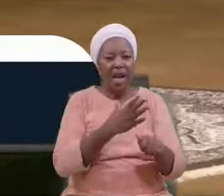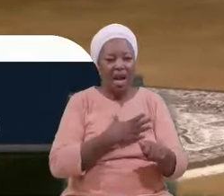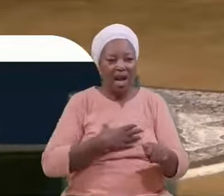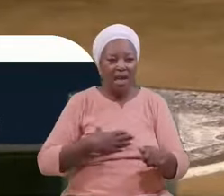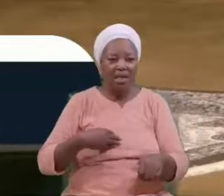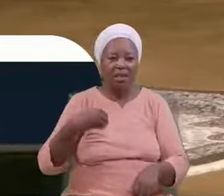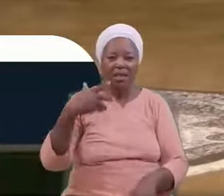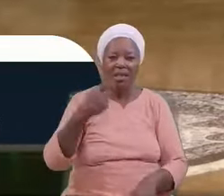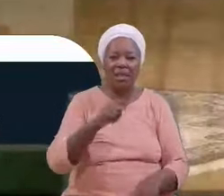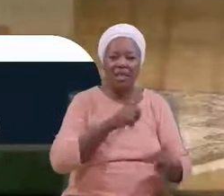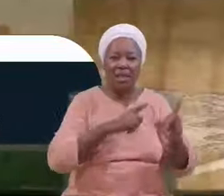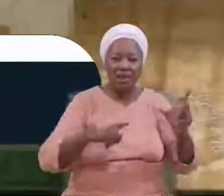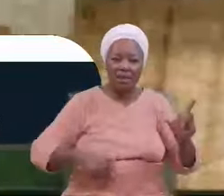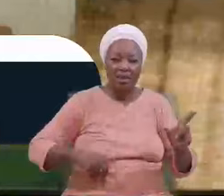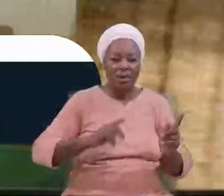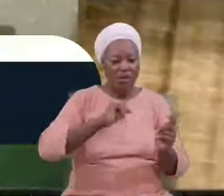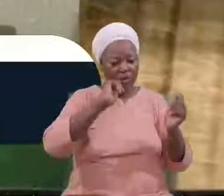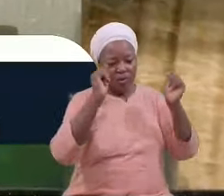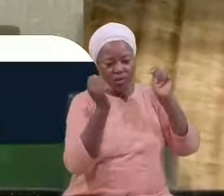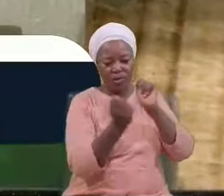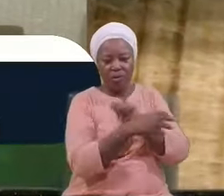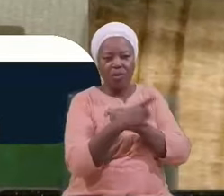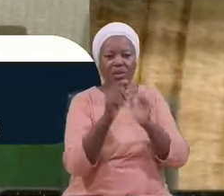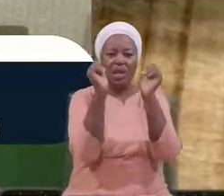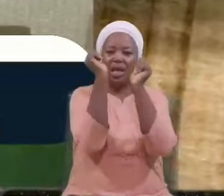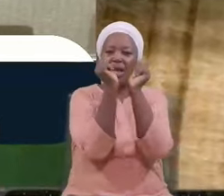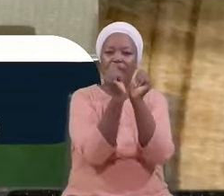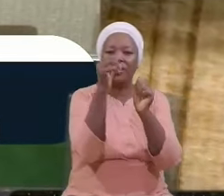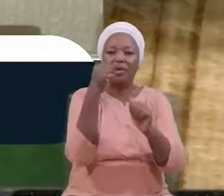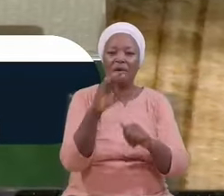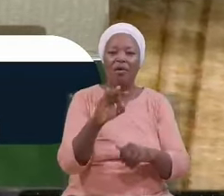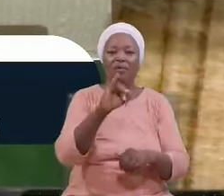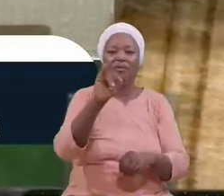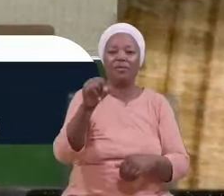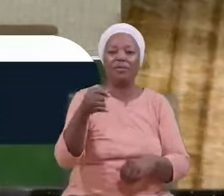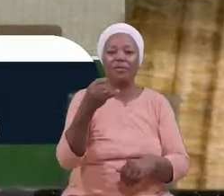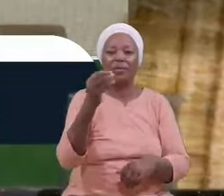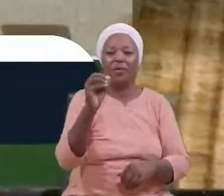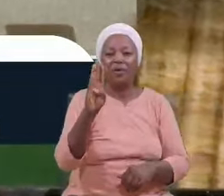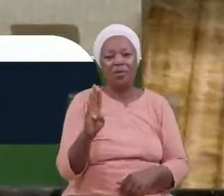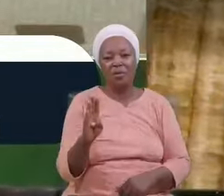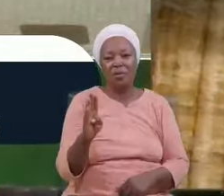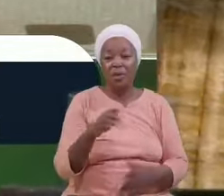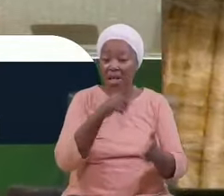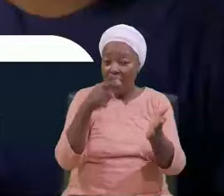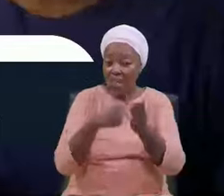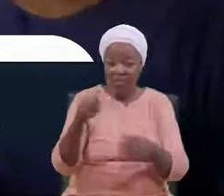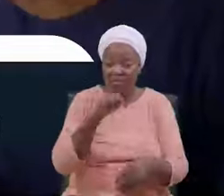L'Éternel rétablit Job dans son premier état. Ceci ne va pas continuer pour